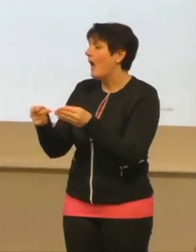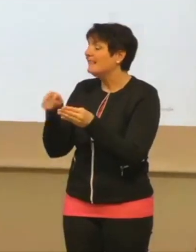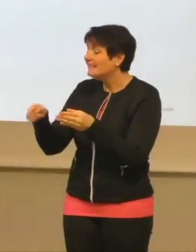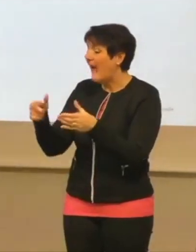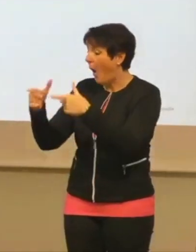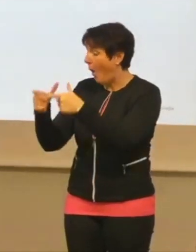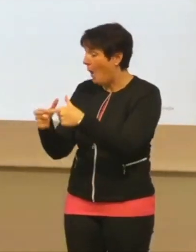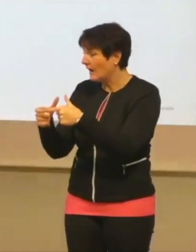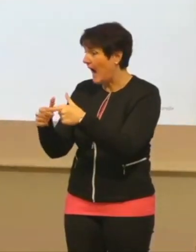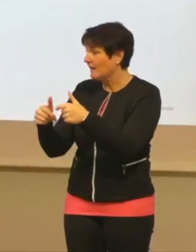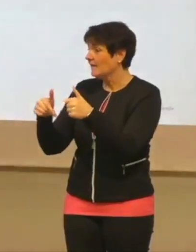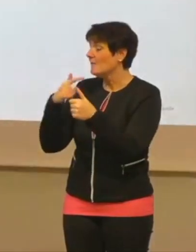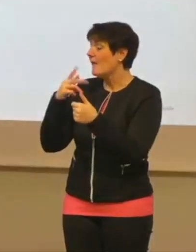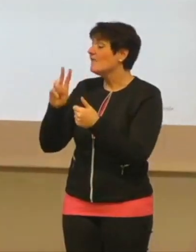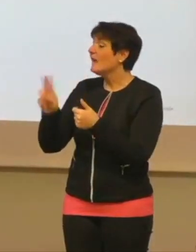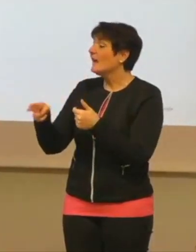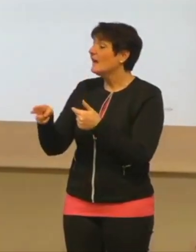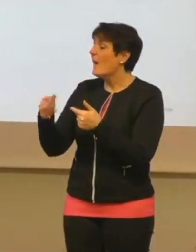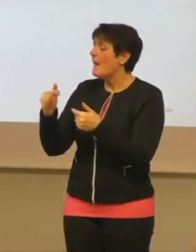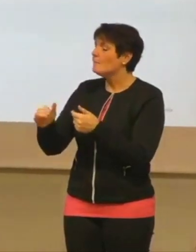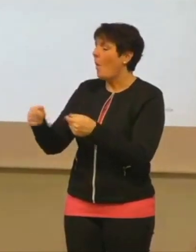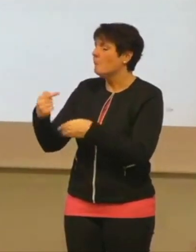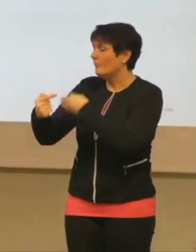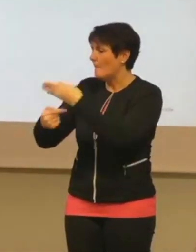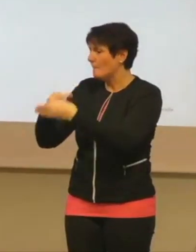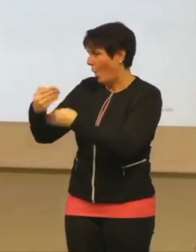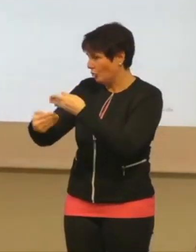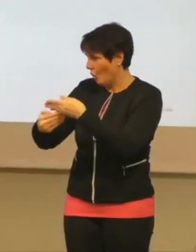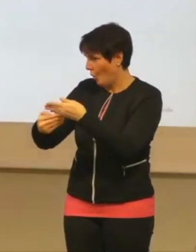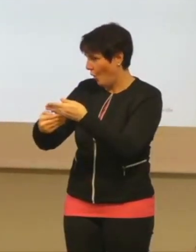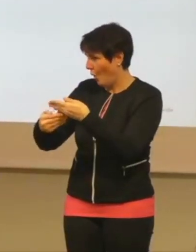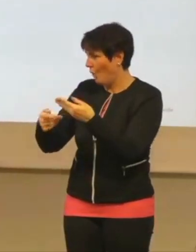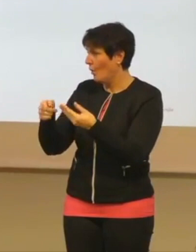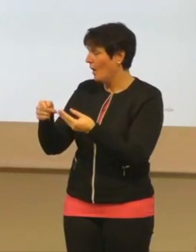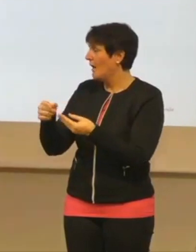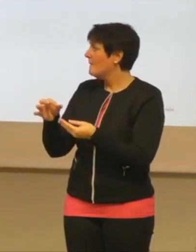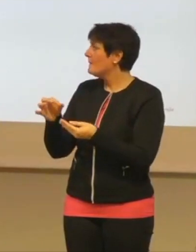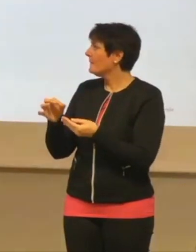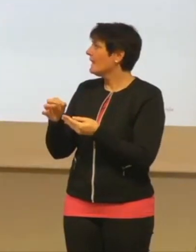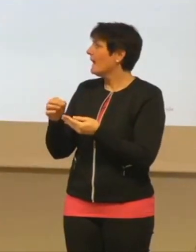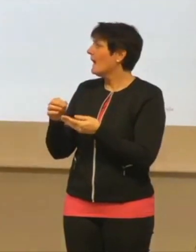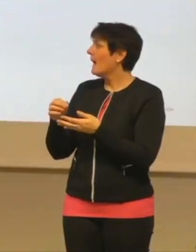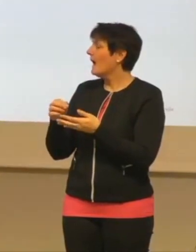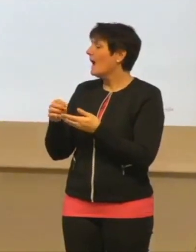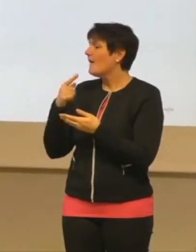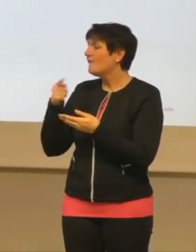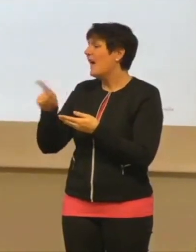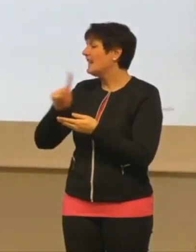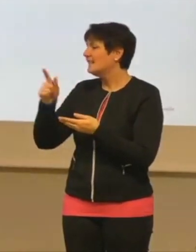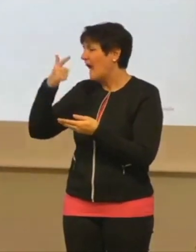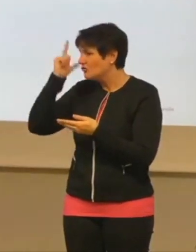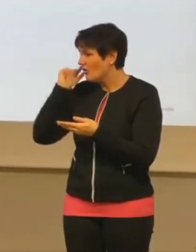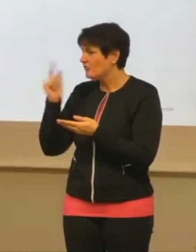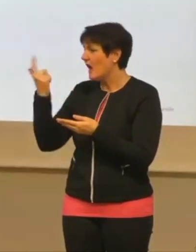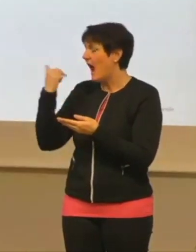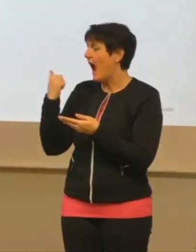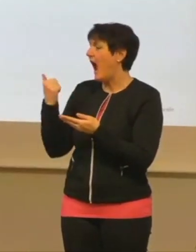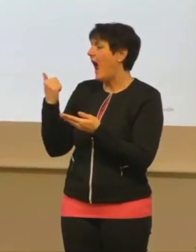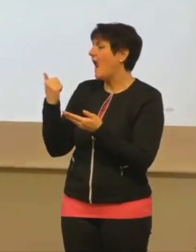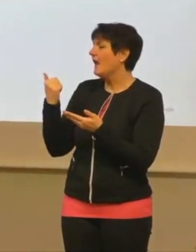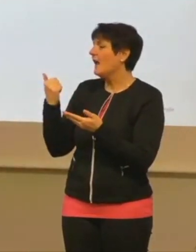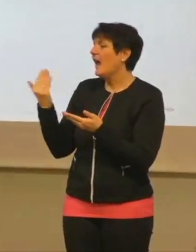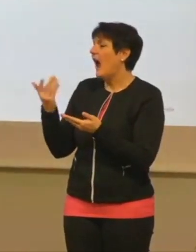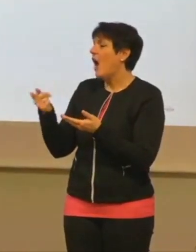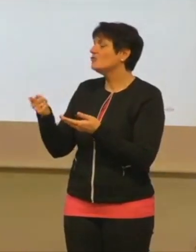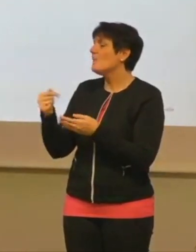organ ima po opcijskem protokolu Konvenciji Združenih narodov proti mučenju in drugim krutim, nečloveškim ali poniževalnim kaznim